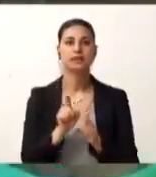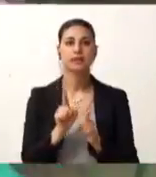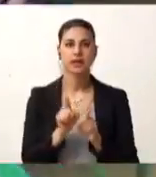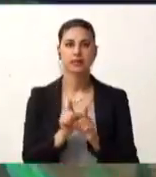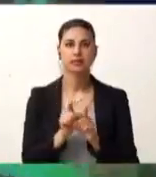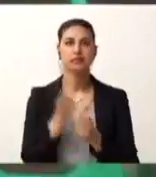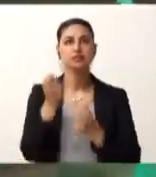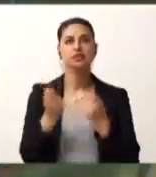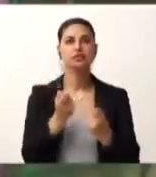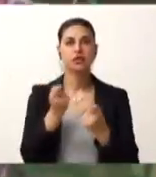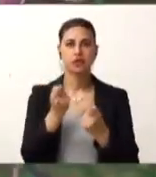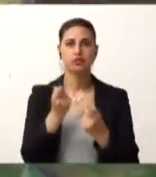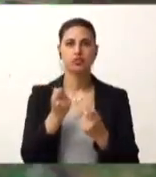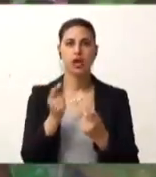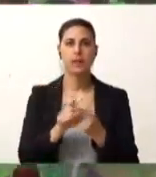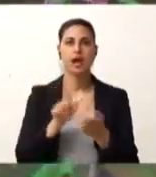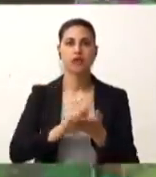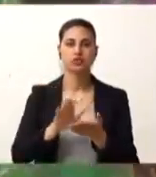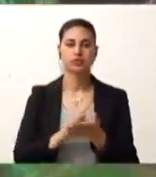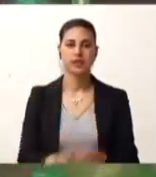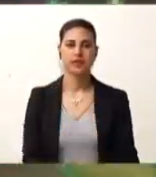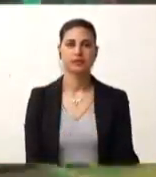წოდებული უჯრედული ნაგვისგან ასუფთავებს.